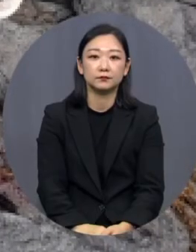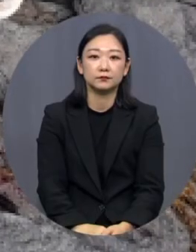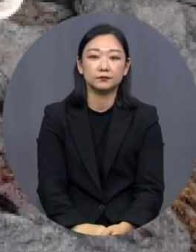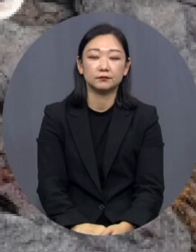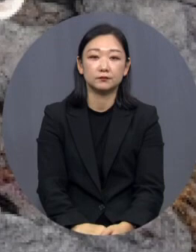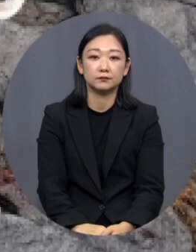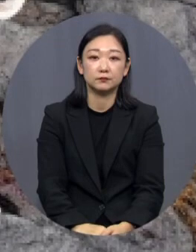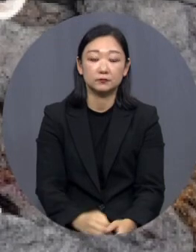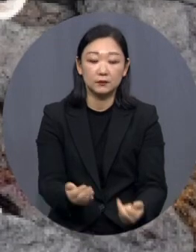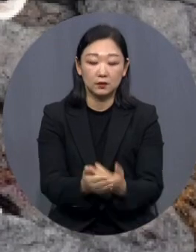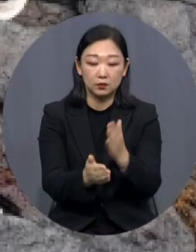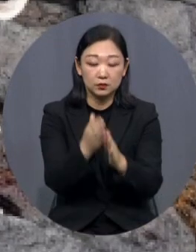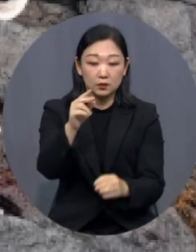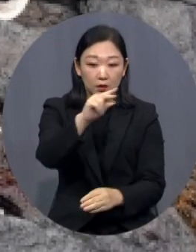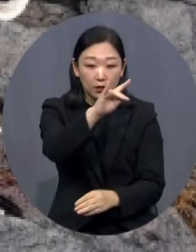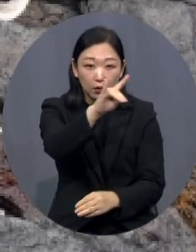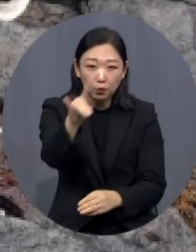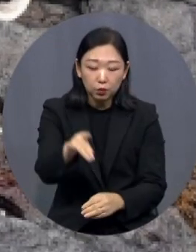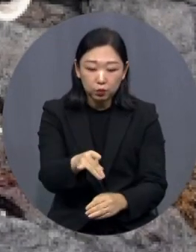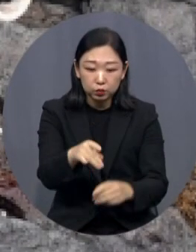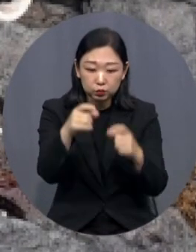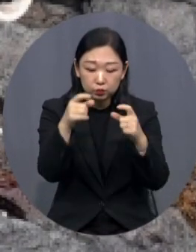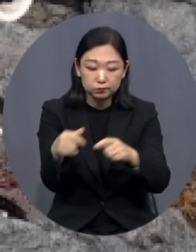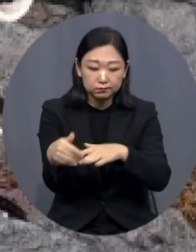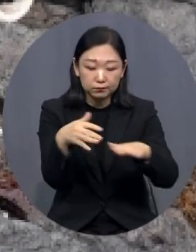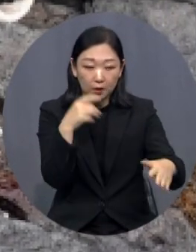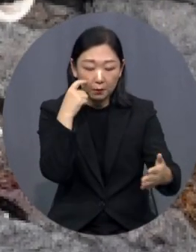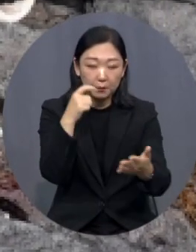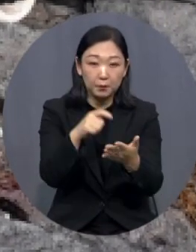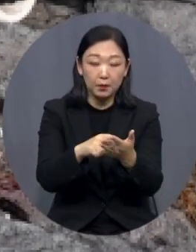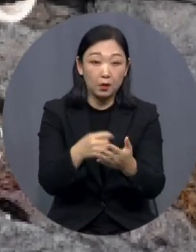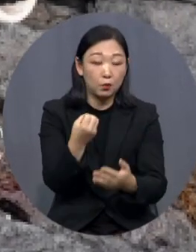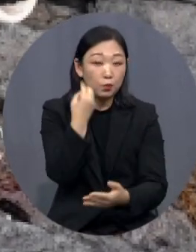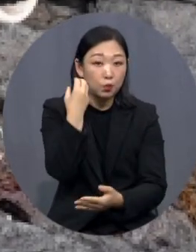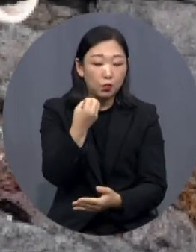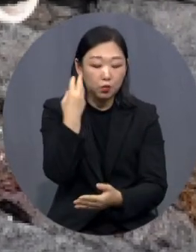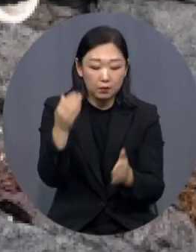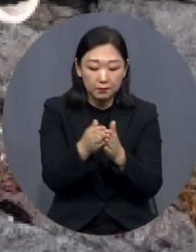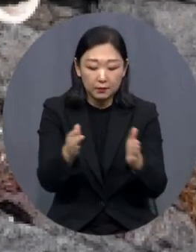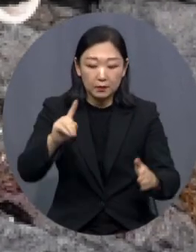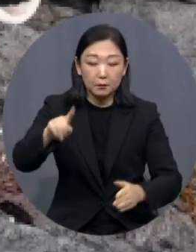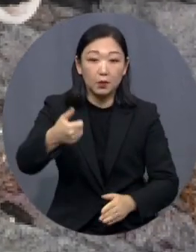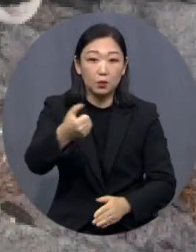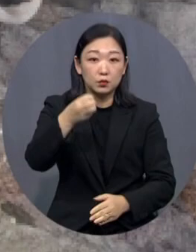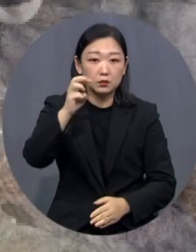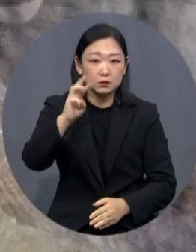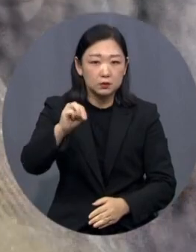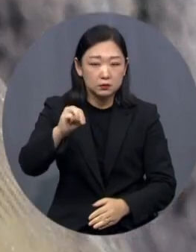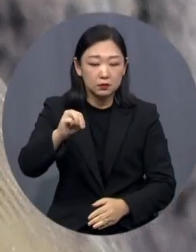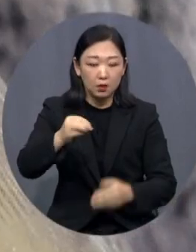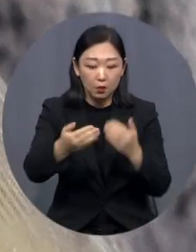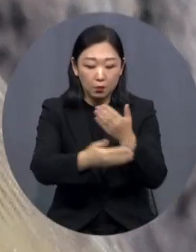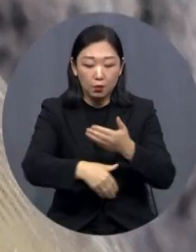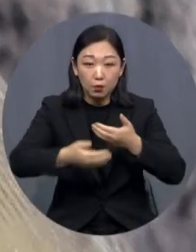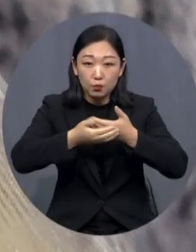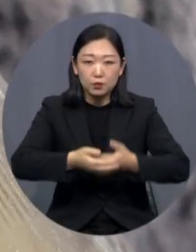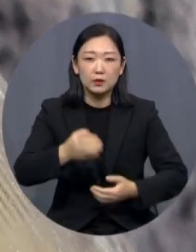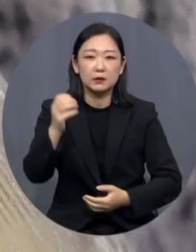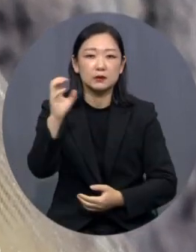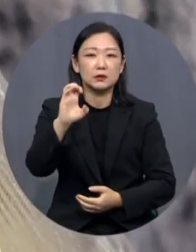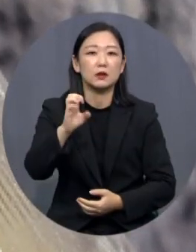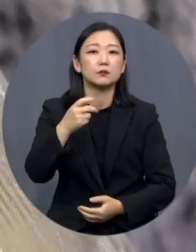제주시 에월읍 해안가에서 발견된 상괭이 한마리 길이 150cm 몸무게 40kg